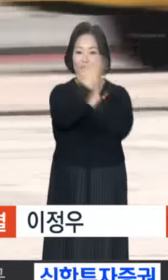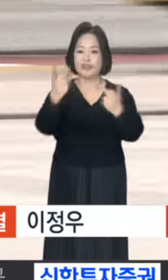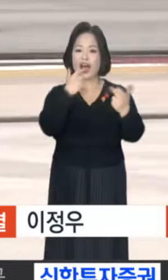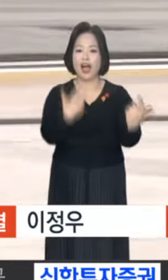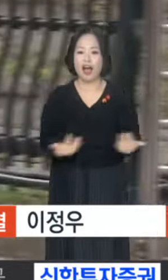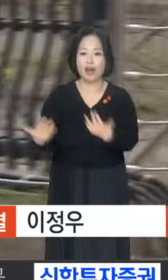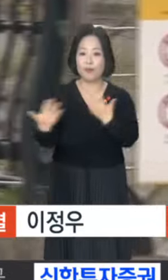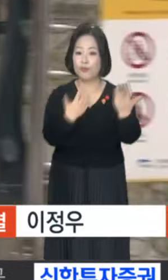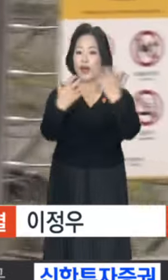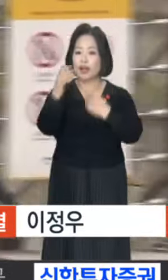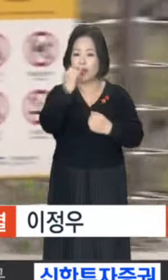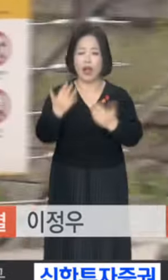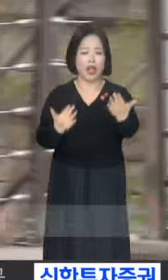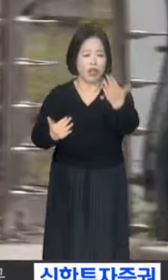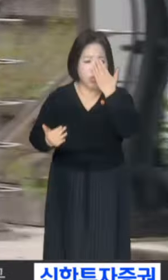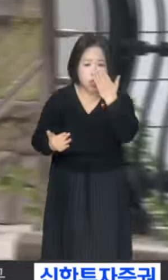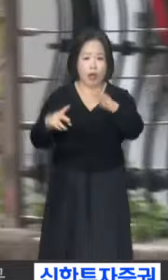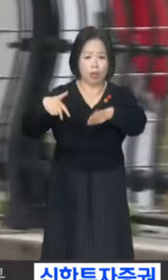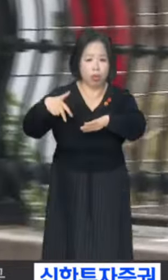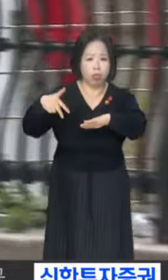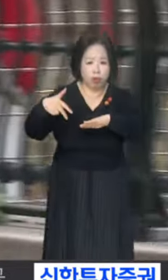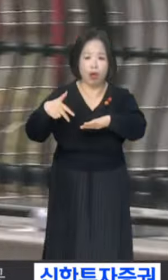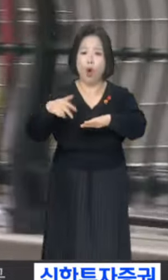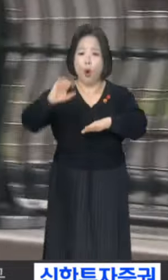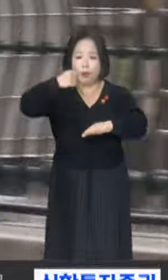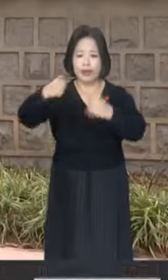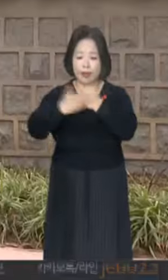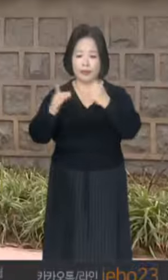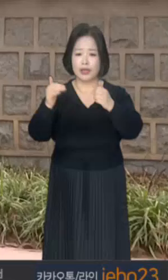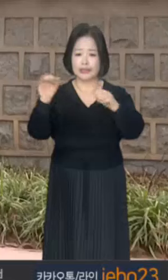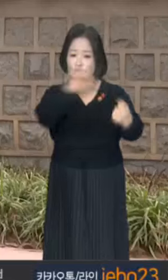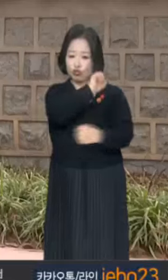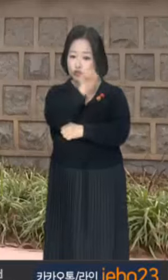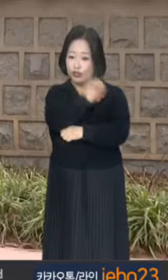안개가 유입되면서 시야 확보가 어렵겠습니다. 평소보다